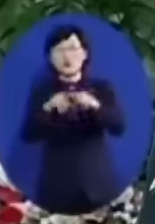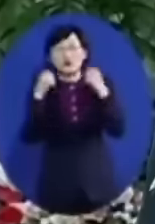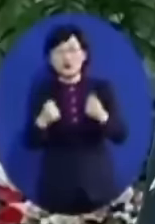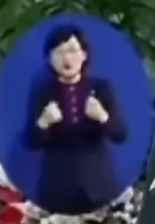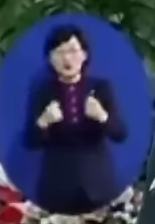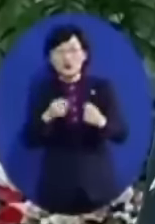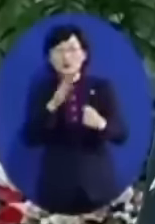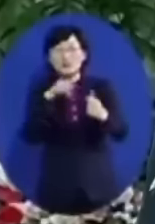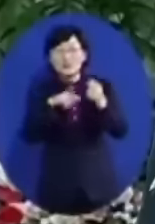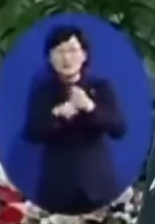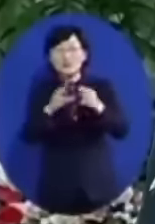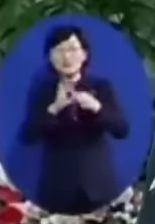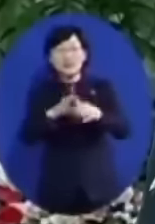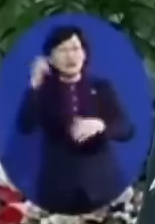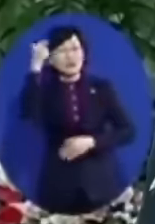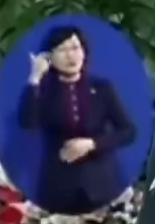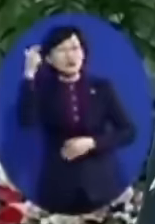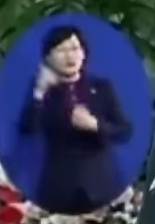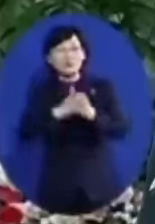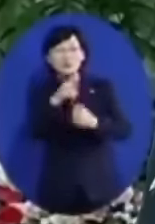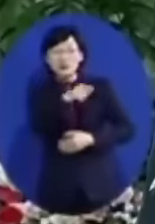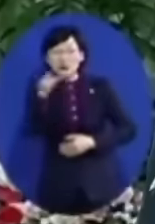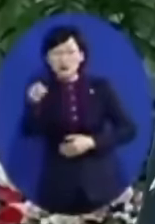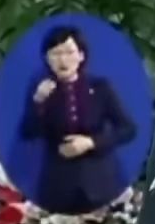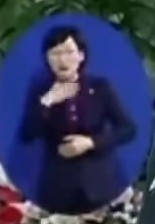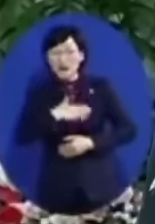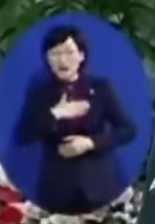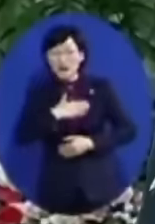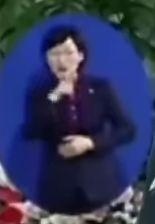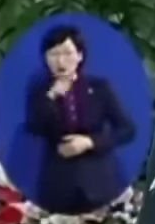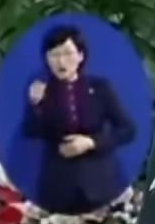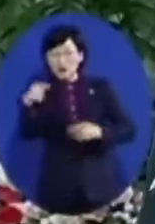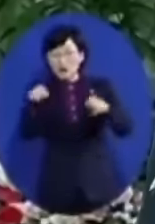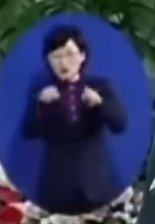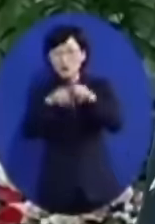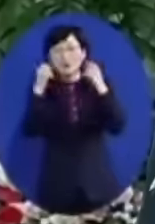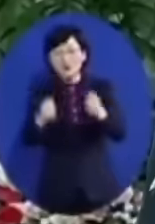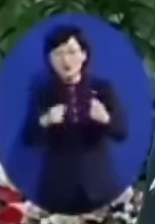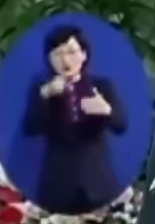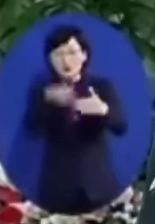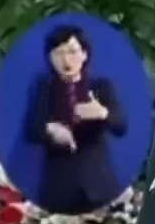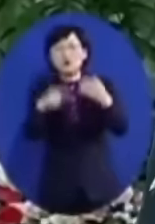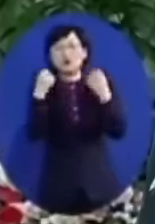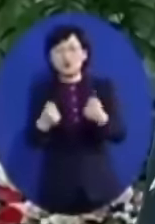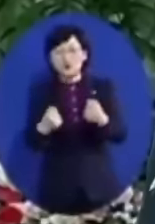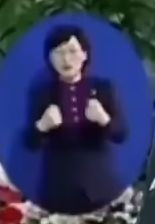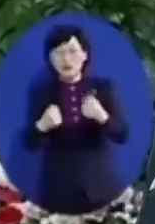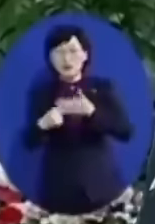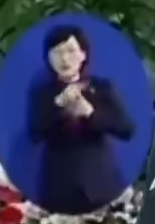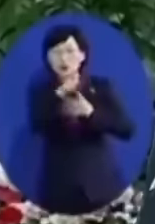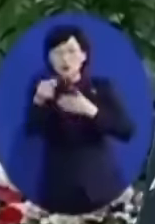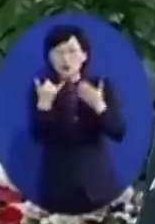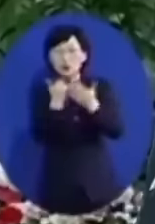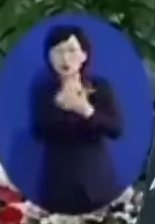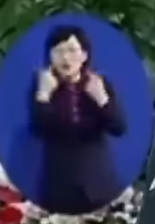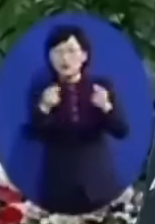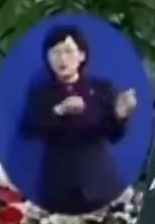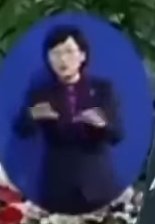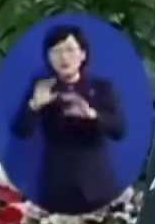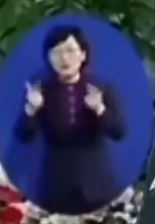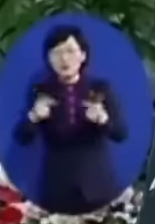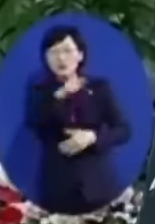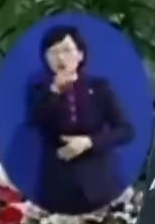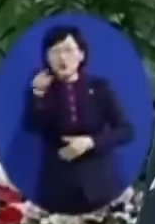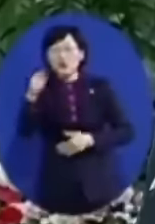진리의 영이라. 너희는 그를 아나니 그는 너희와 함께 거하시며 또 너희 속에 계시겠습니다. 내가 너희를 고아와 같이 버려두지 아니하고 너희에게로